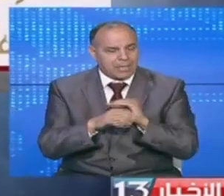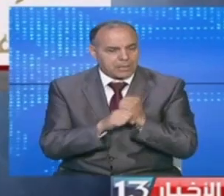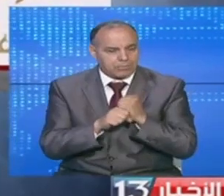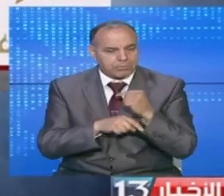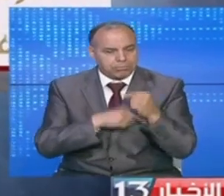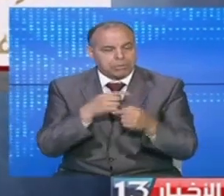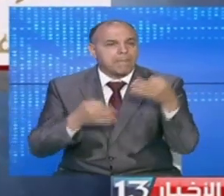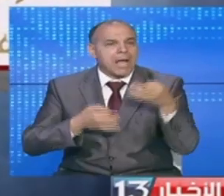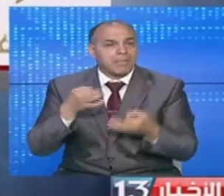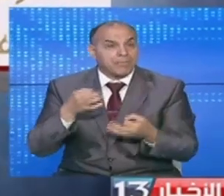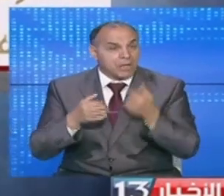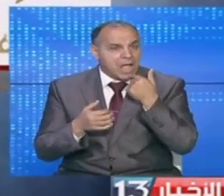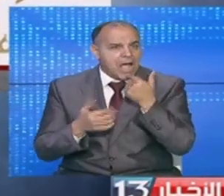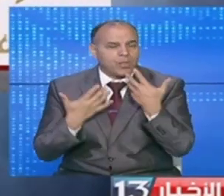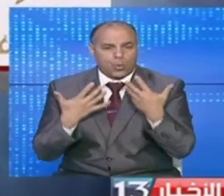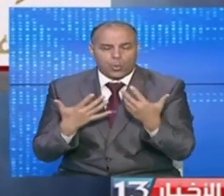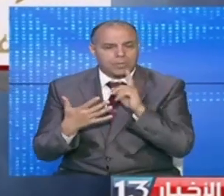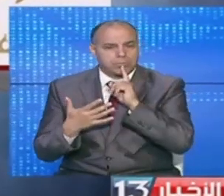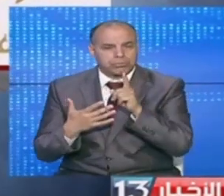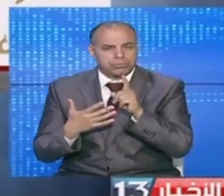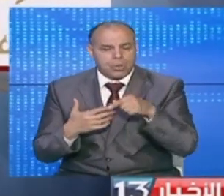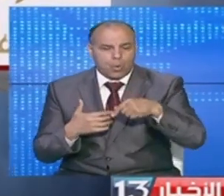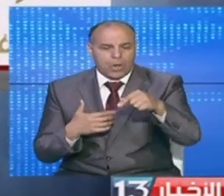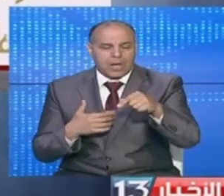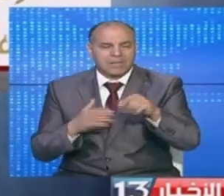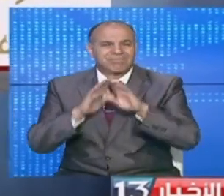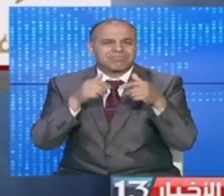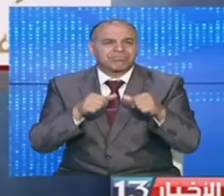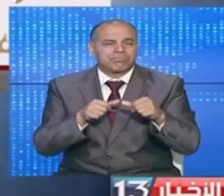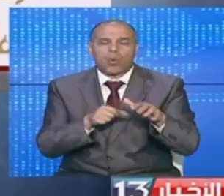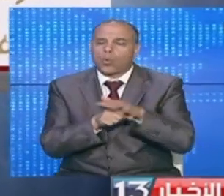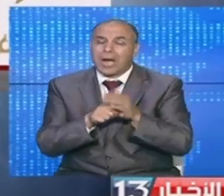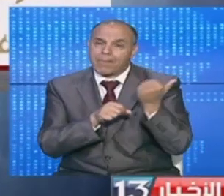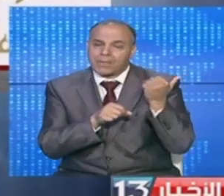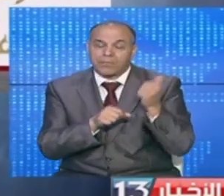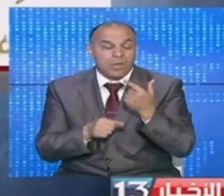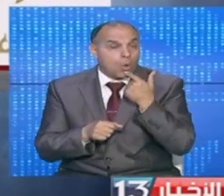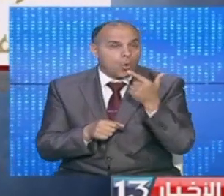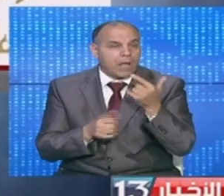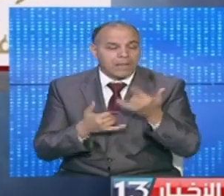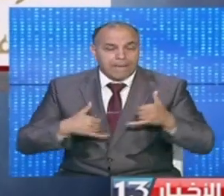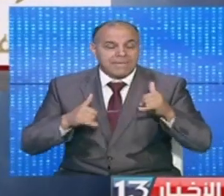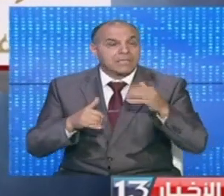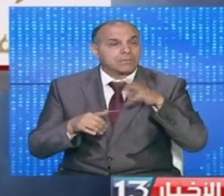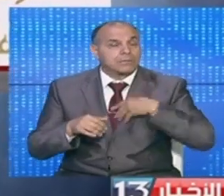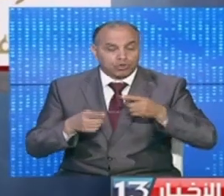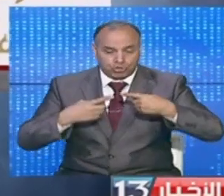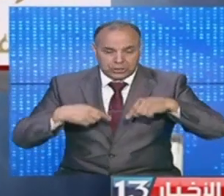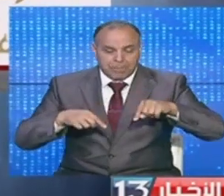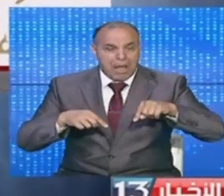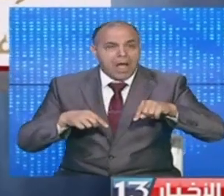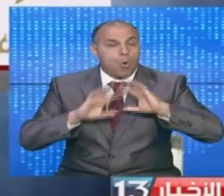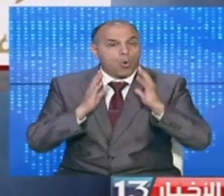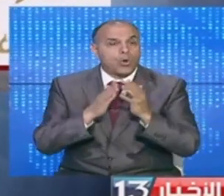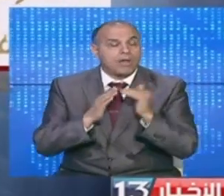العمل بالمحاكم، كما تم عليه الأمر طيلة فترة الحجر الصحي الشامل. وبين المجلس إثر انعقاده في جلسة